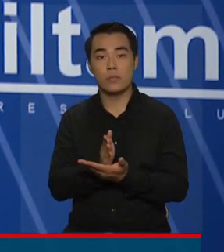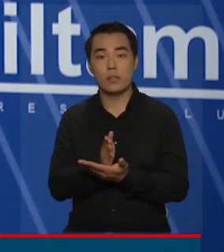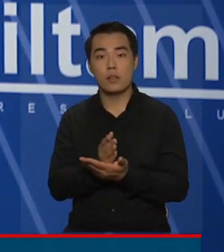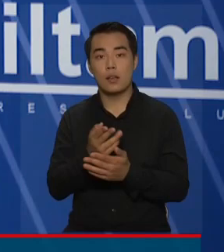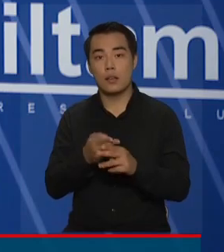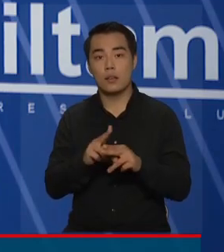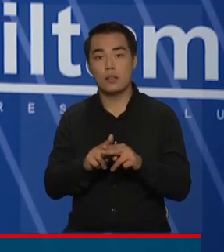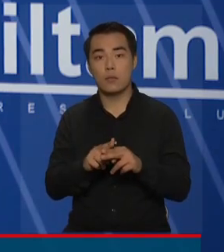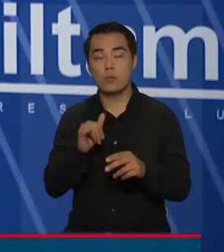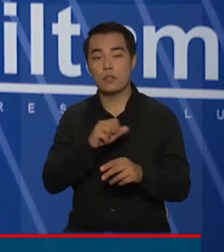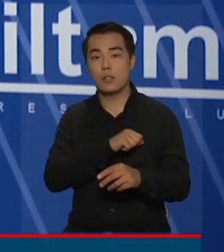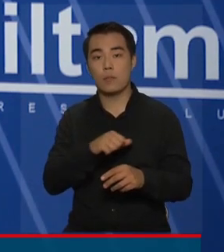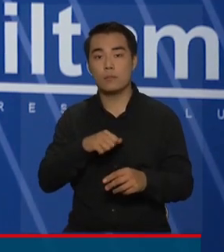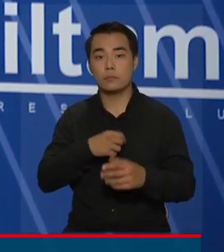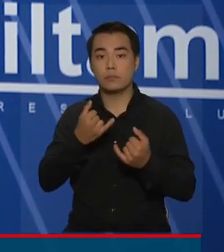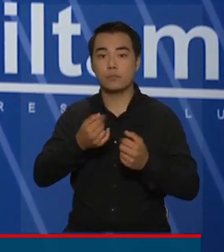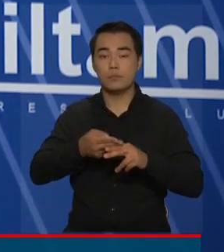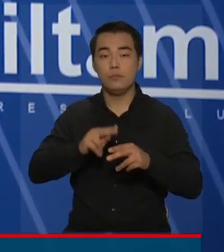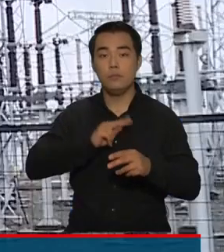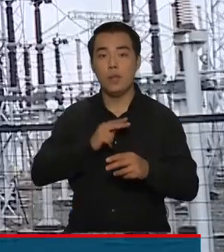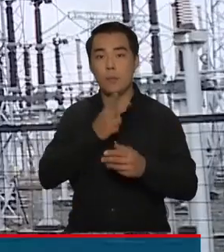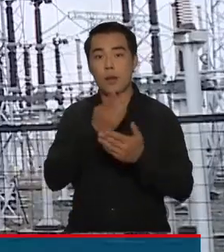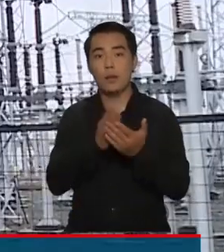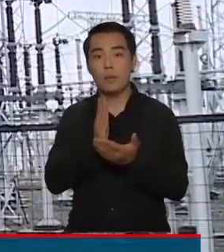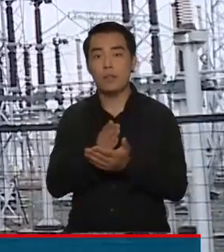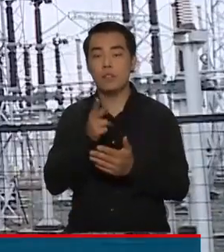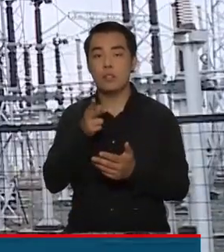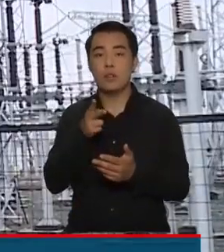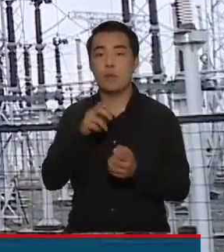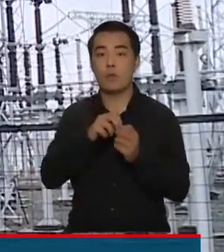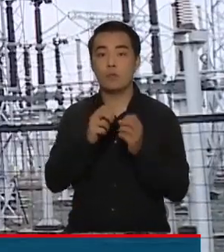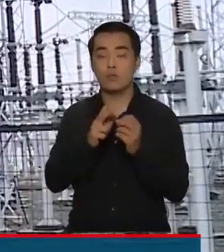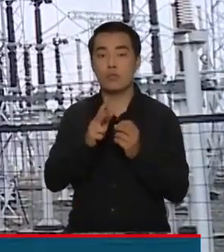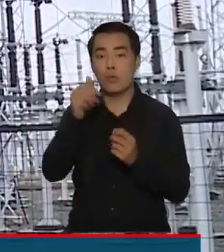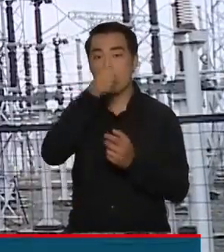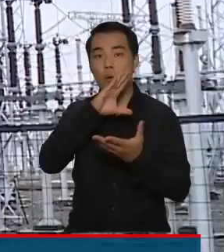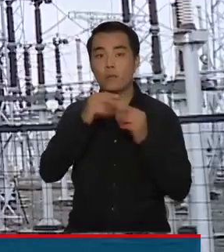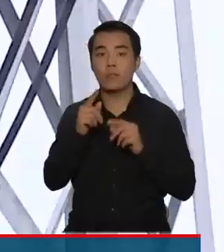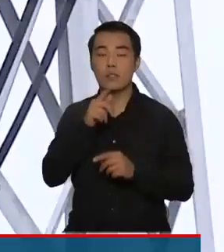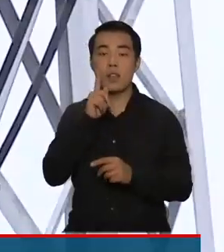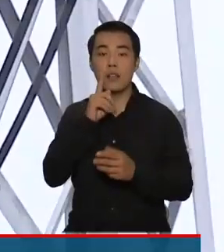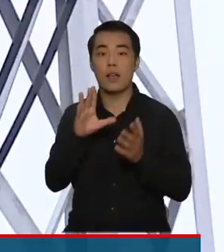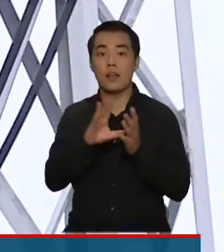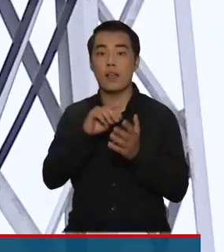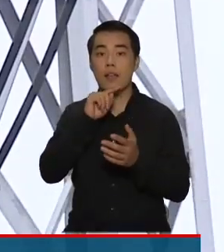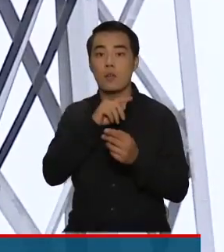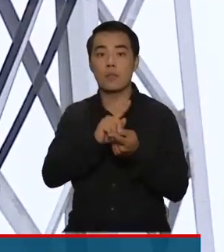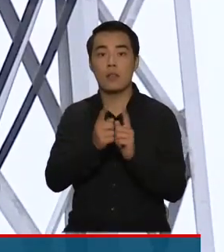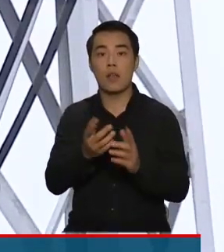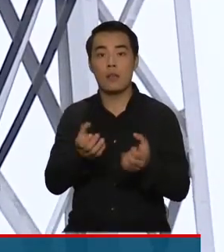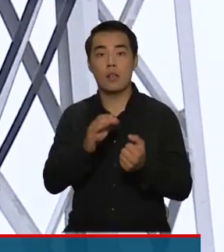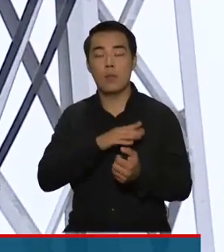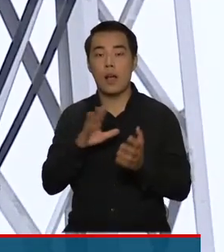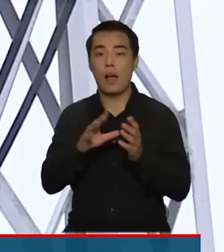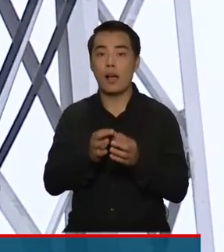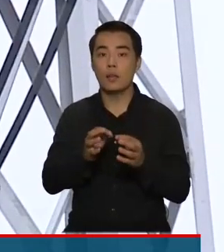демек, атом электр станциясының прототипі. 2013 жылы еліміз жасыл экономикаға көшу туралы тұжырымдама қабылдаған. Атом